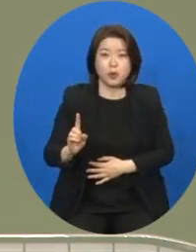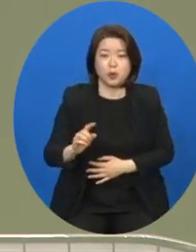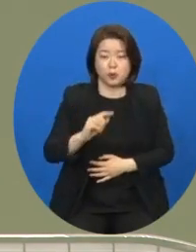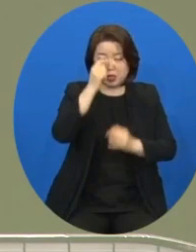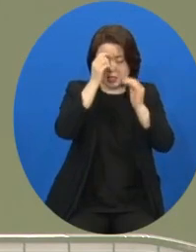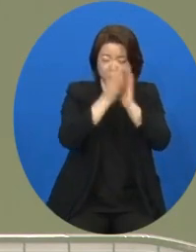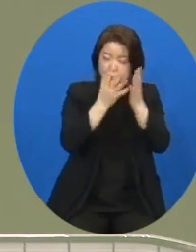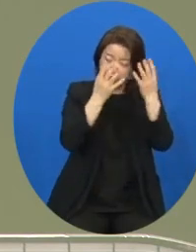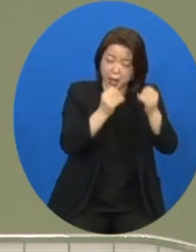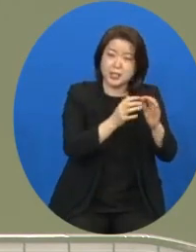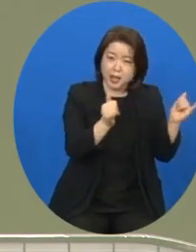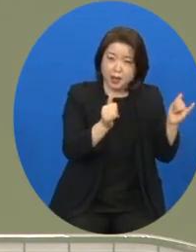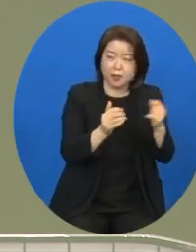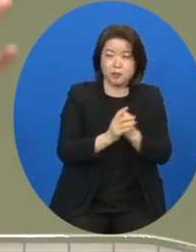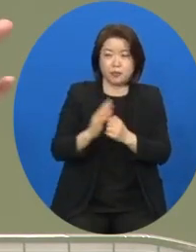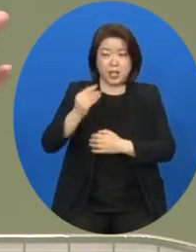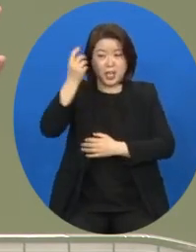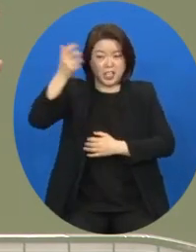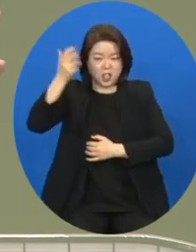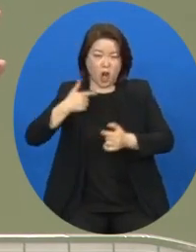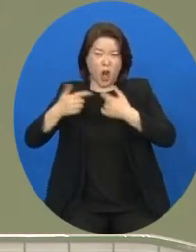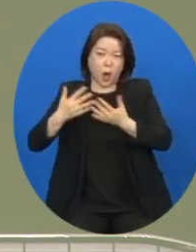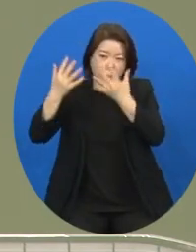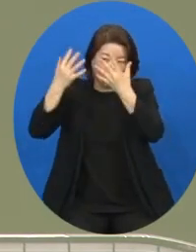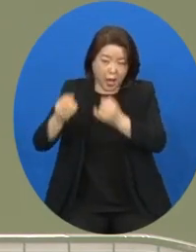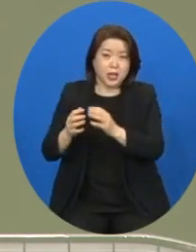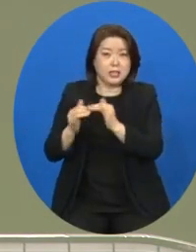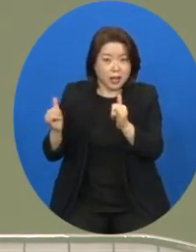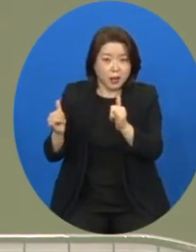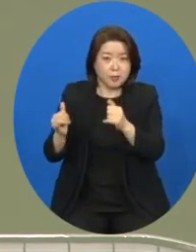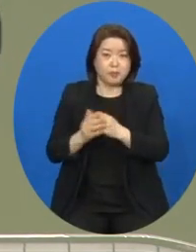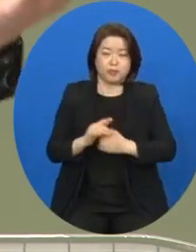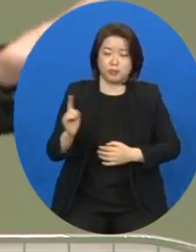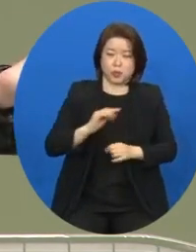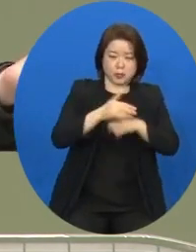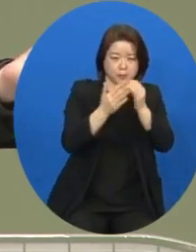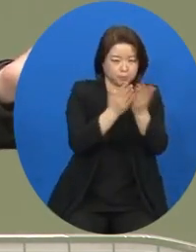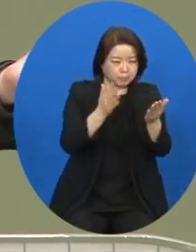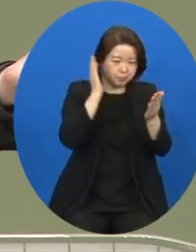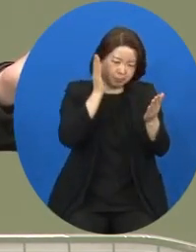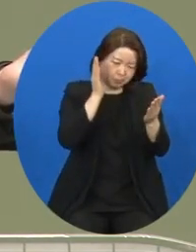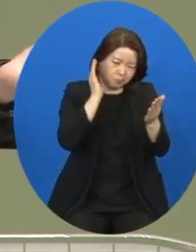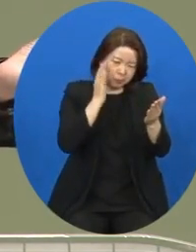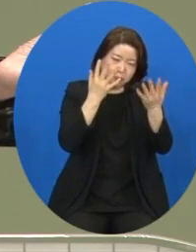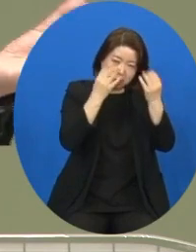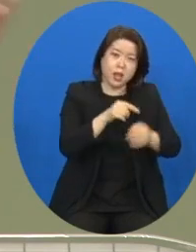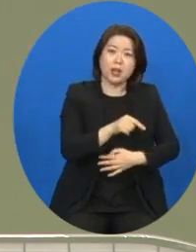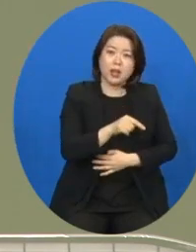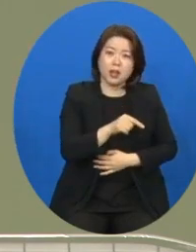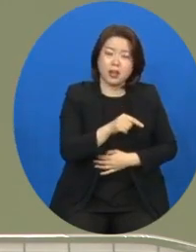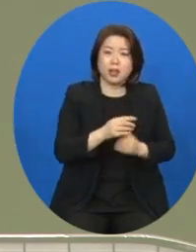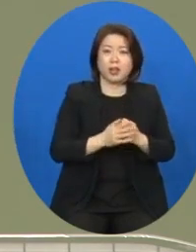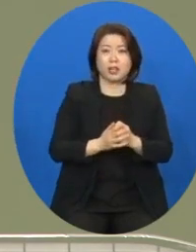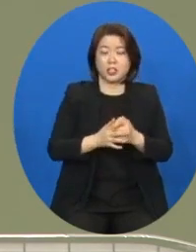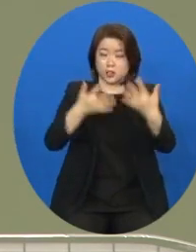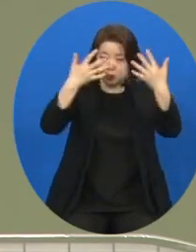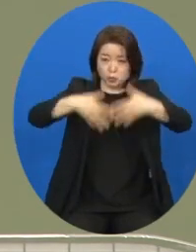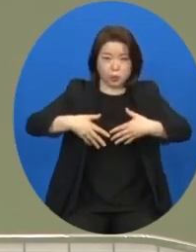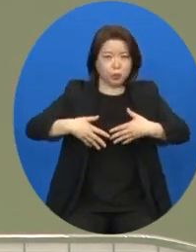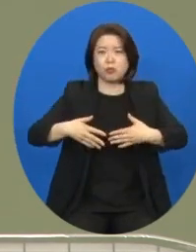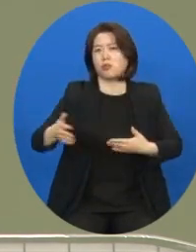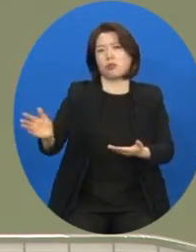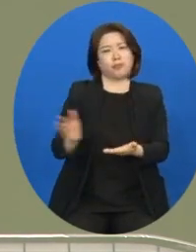많이 한 사람, 성령 체험을 엄청나게 한 사람, 뭐 성경을 많이 공부한 사람, 뭐 그런 조건이